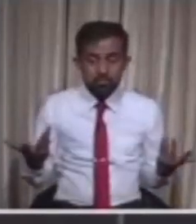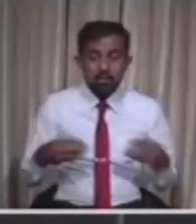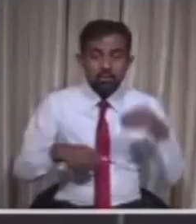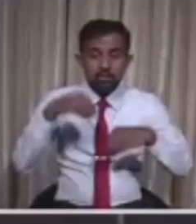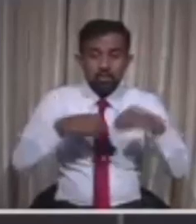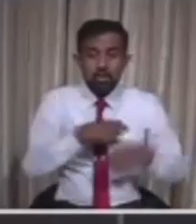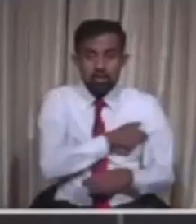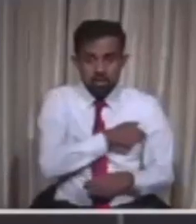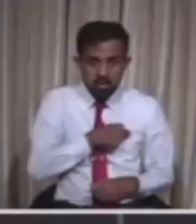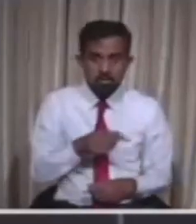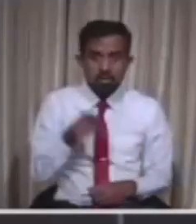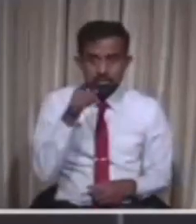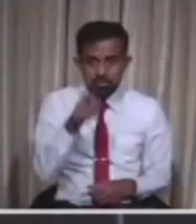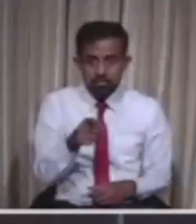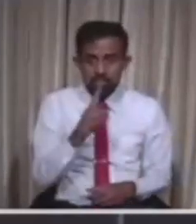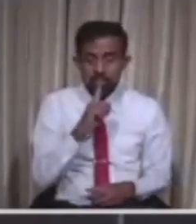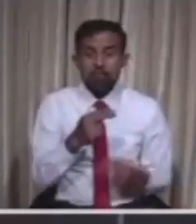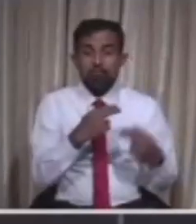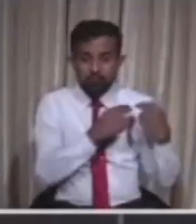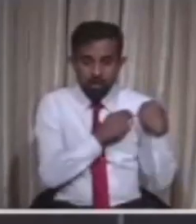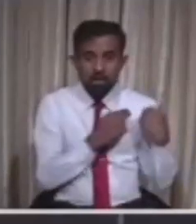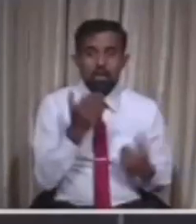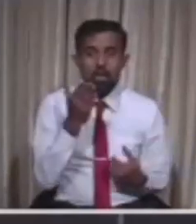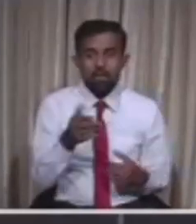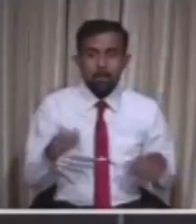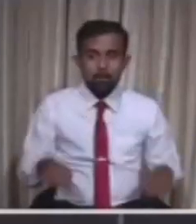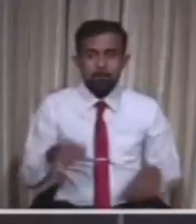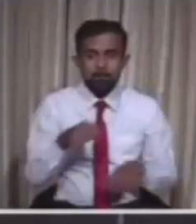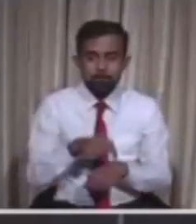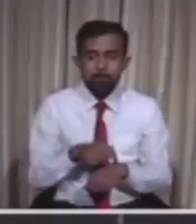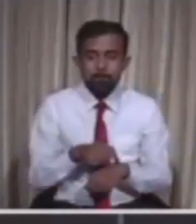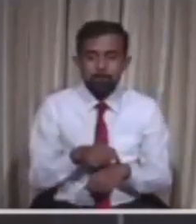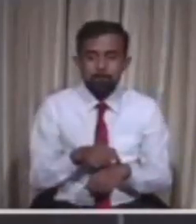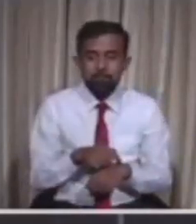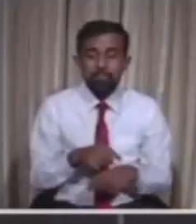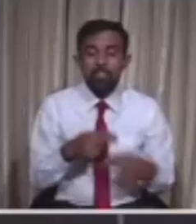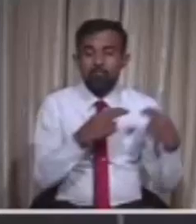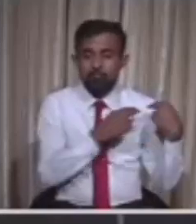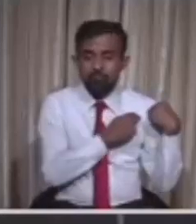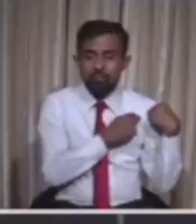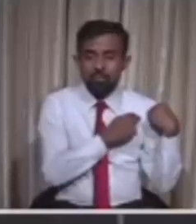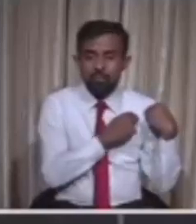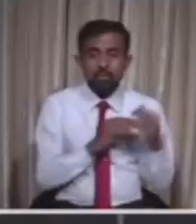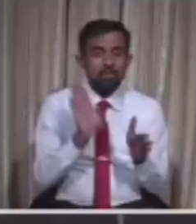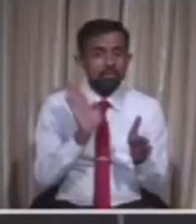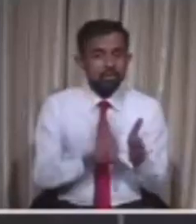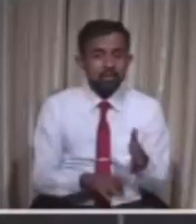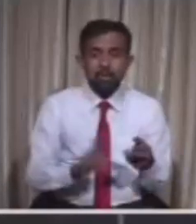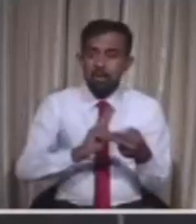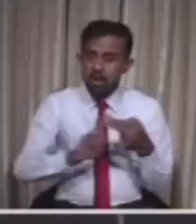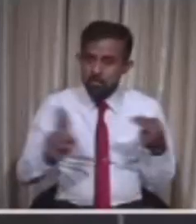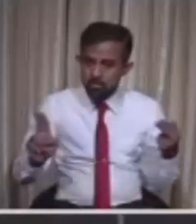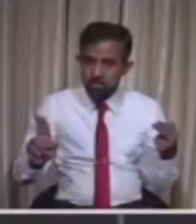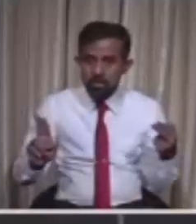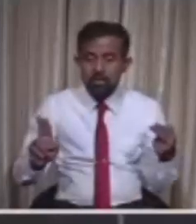නායකයන්ට ඇත්ත වශයෙන්ම වගකීමක් තියෙනවා මේ අවස්ථාවේදී ඒ වගකීම අත්හරින්න එපා කියලා මං